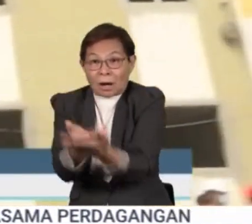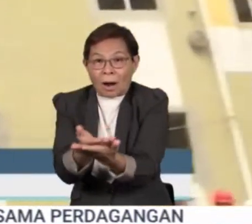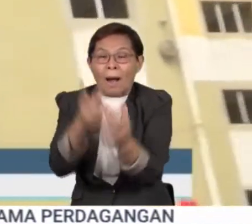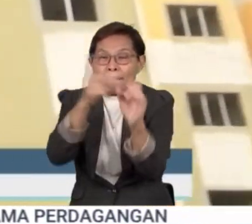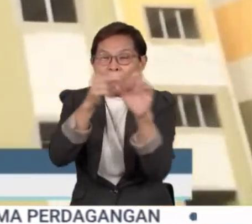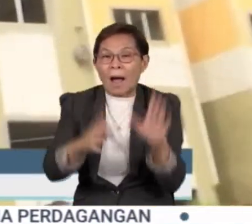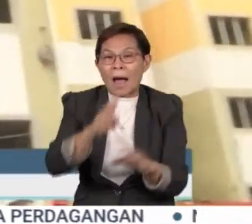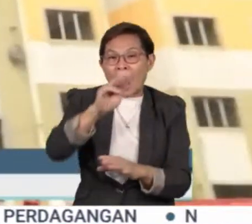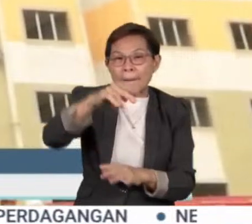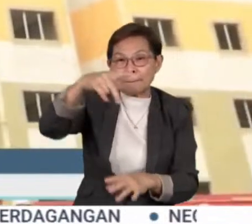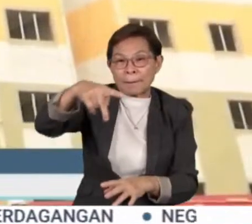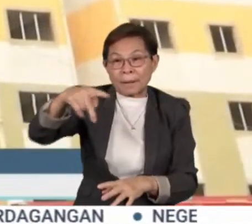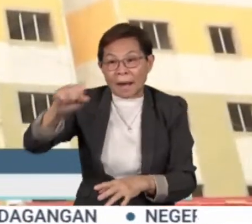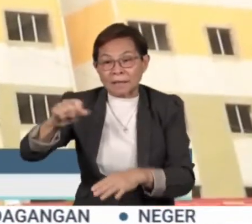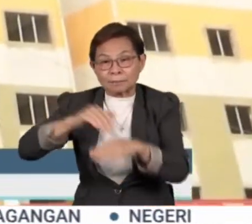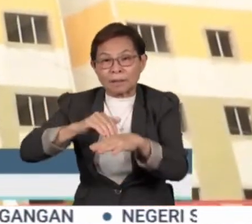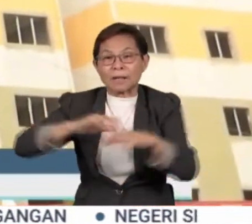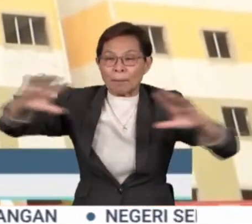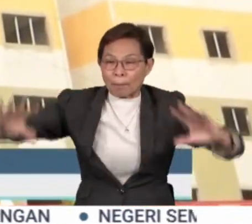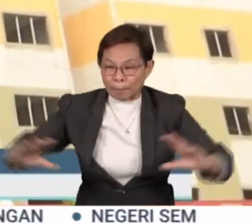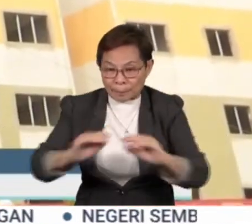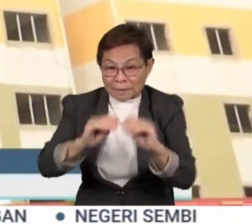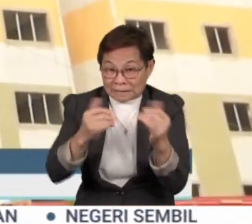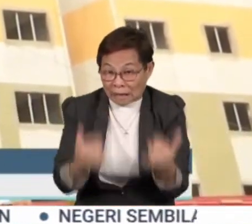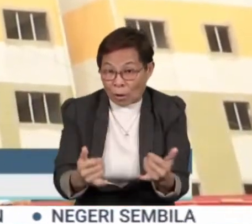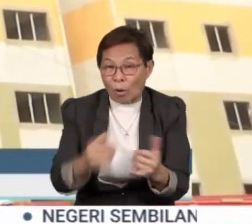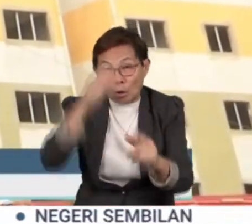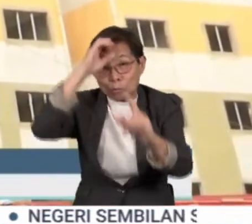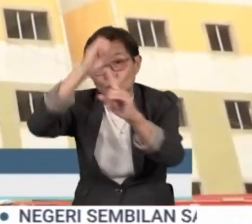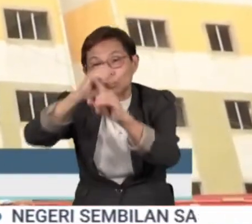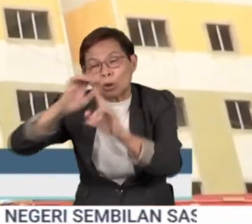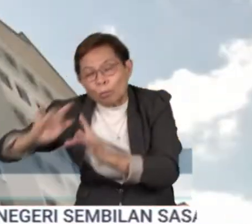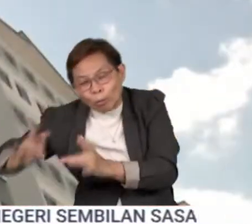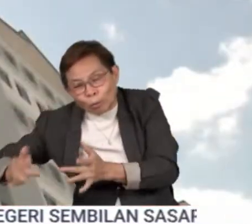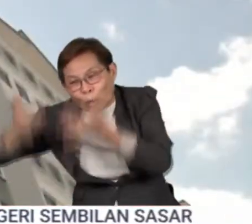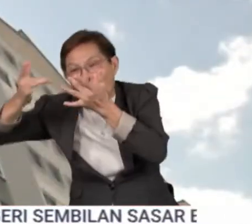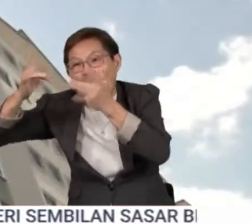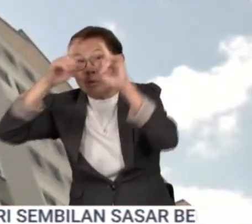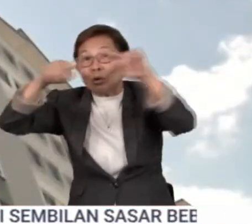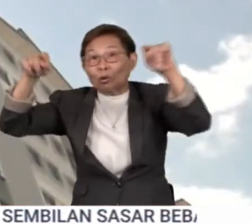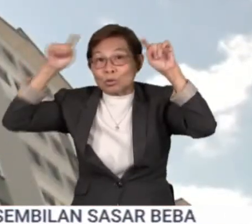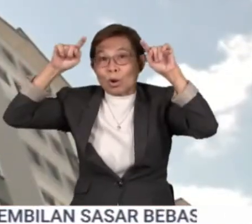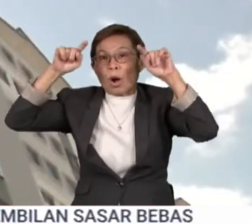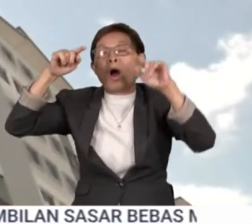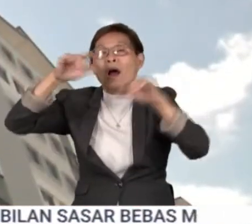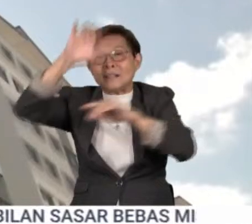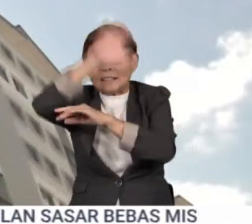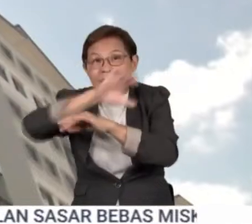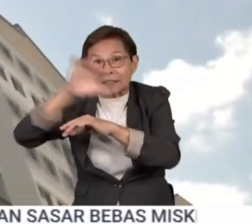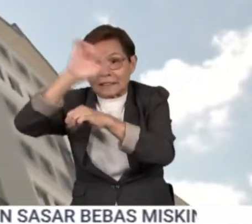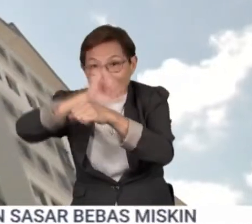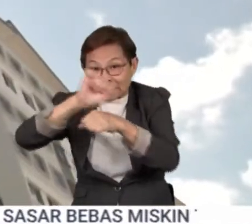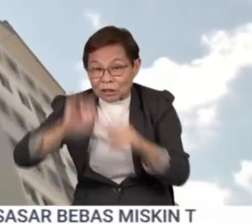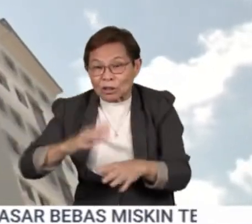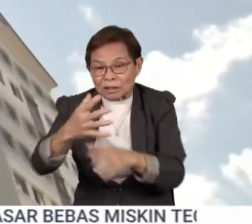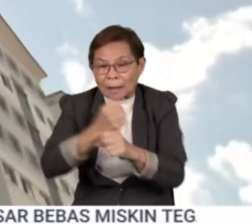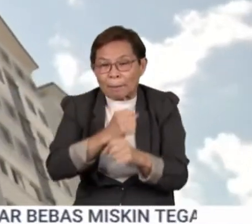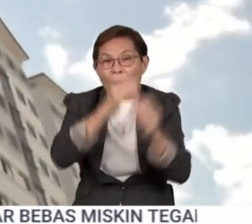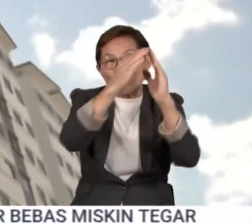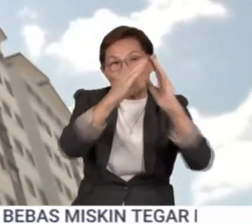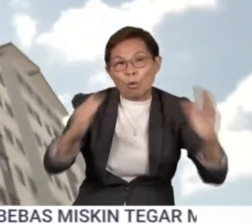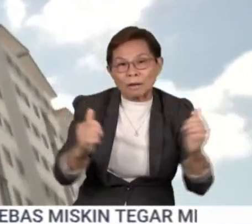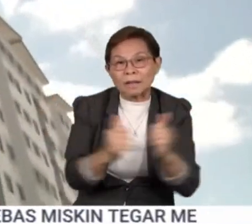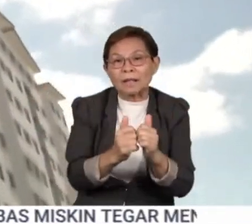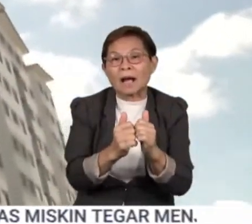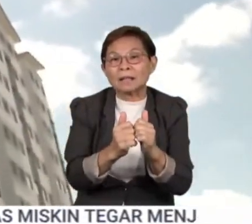peserta MPPS pada persidangan kali ini bertujuan meringankan beban siswazah yang mencari kerja mendapatkan rumah